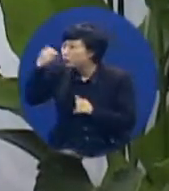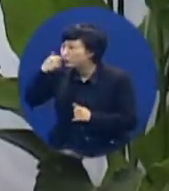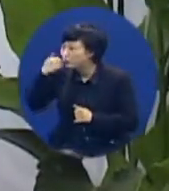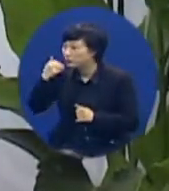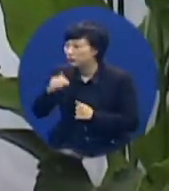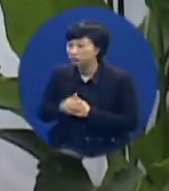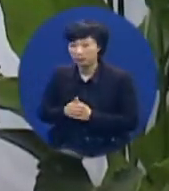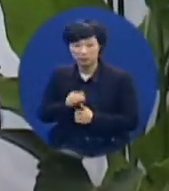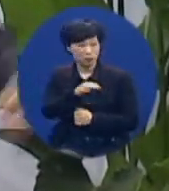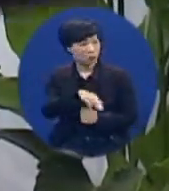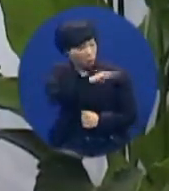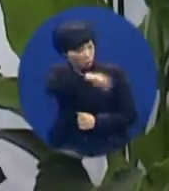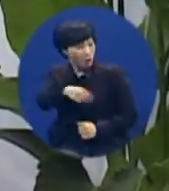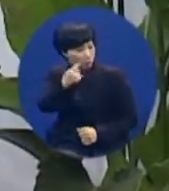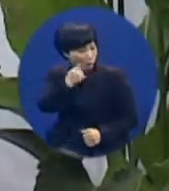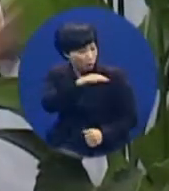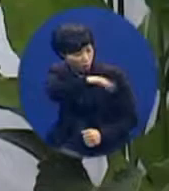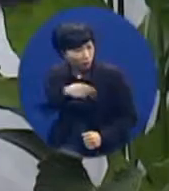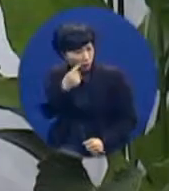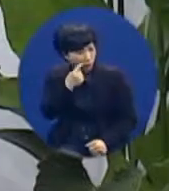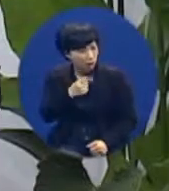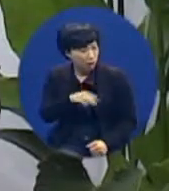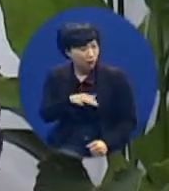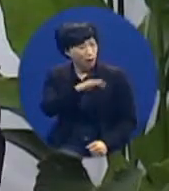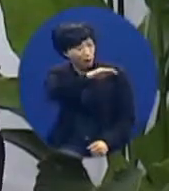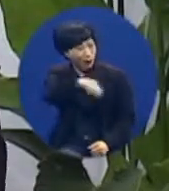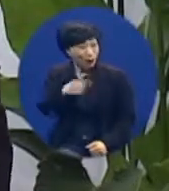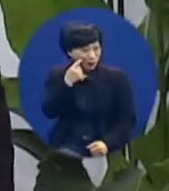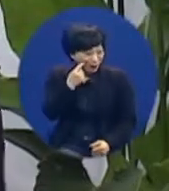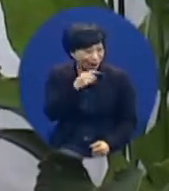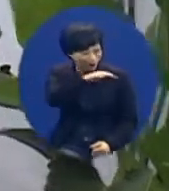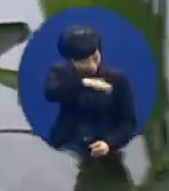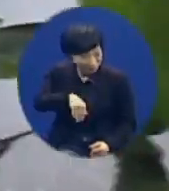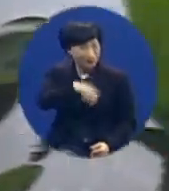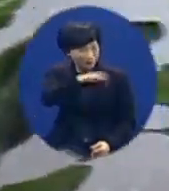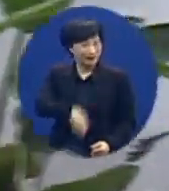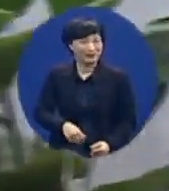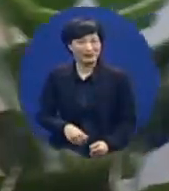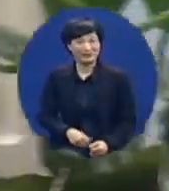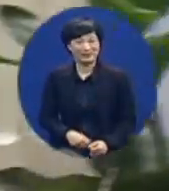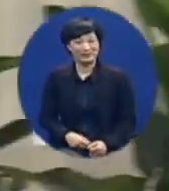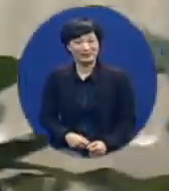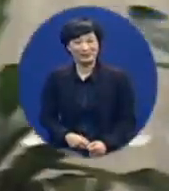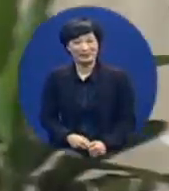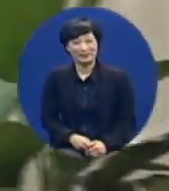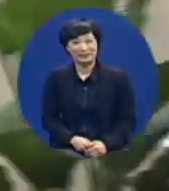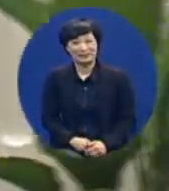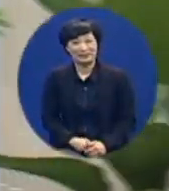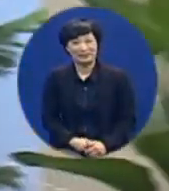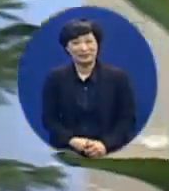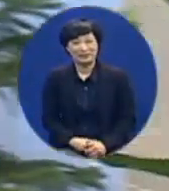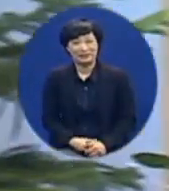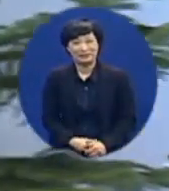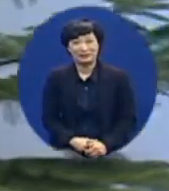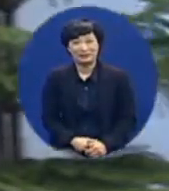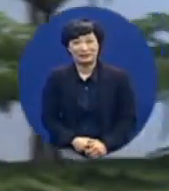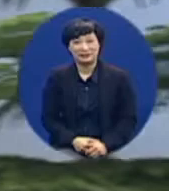와봐. Come and see. 와서 보고 Philip. 말해. 와봐. 와봐. 와봐. 예.